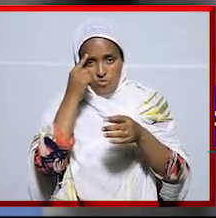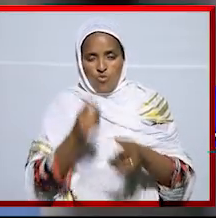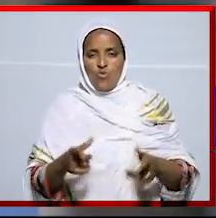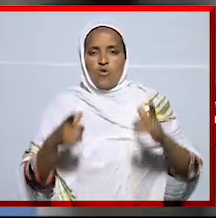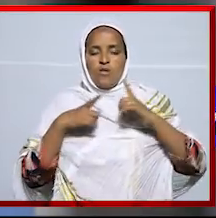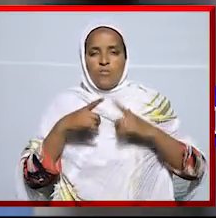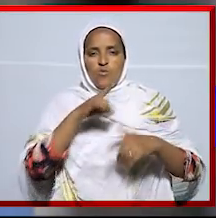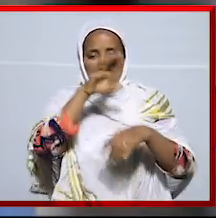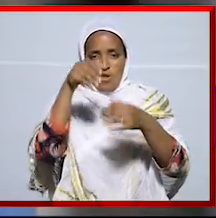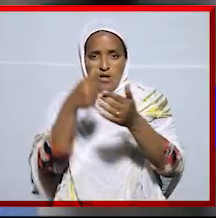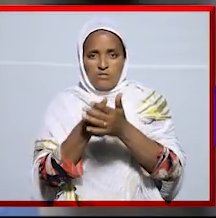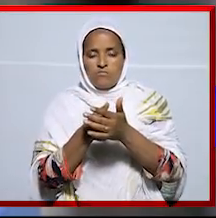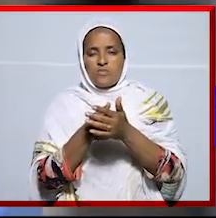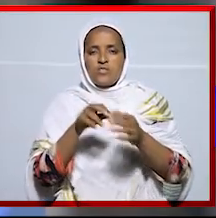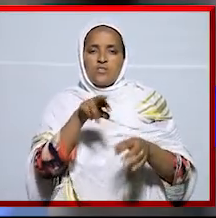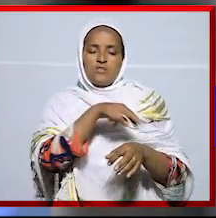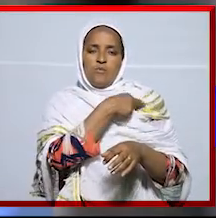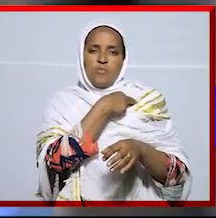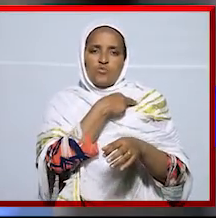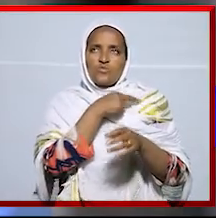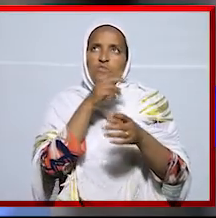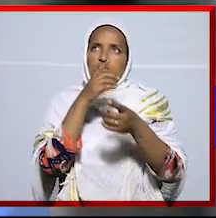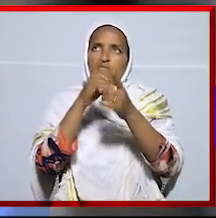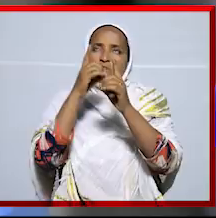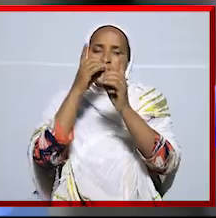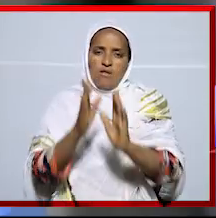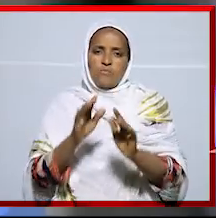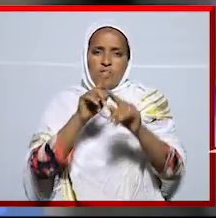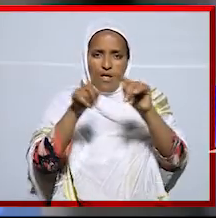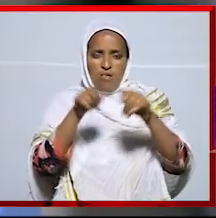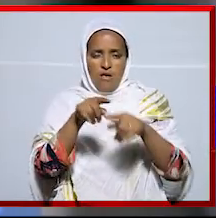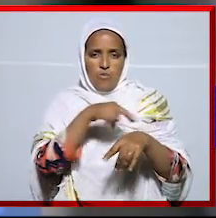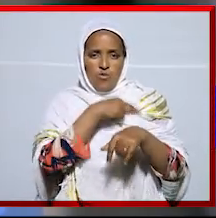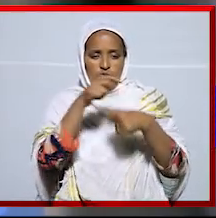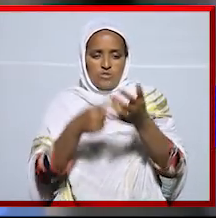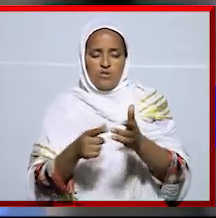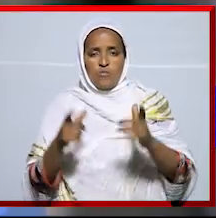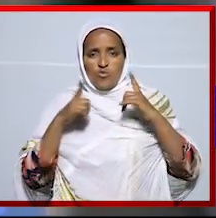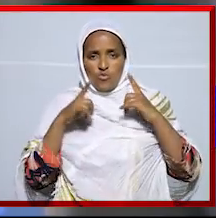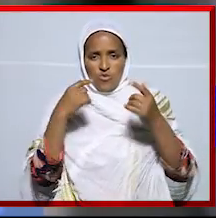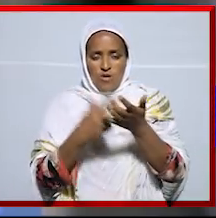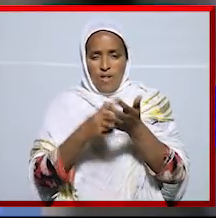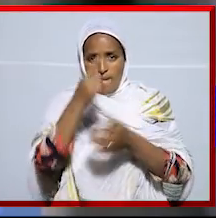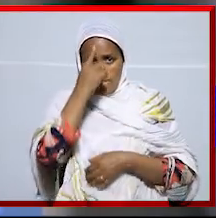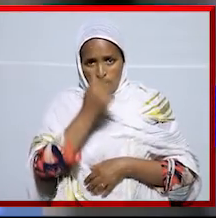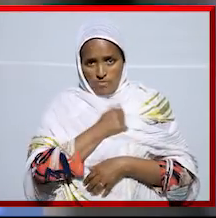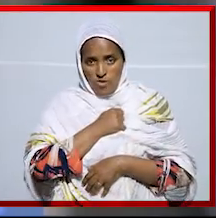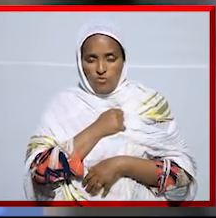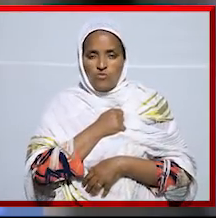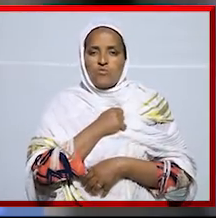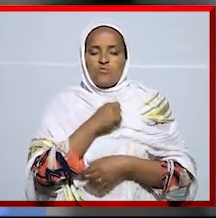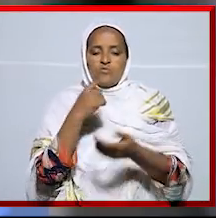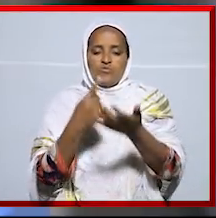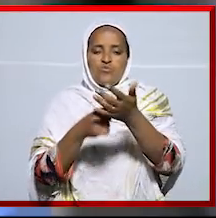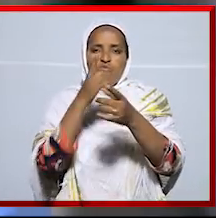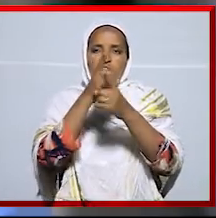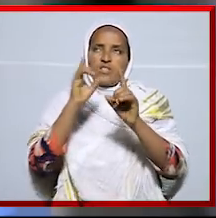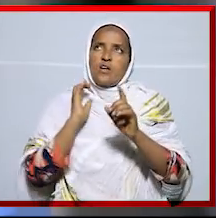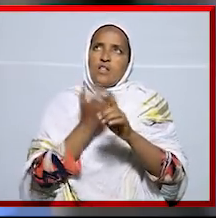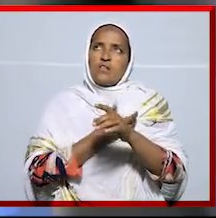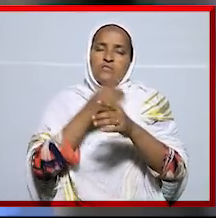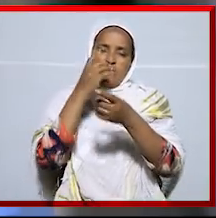የማስበው ለመኖር ነው። ሁላችንም እንደ ሃይማኖታችን ፈጣሪ ማለት በተለያየ ሃይማኖት ስለምንኖር ያ የምናምነው ሃይማኖት በዚህ እና